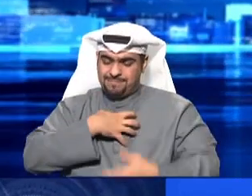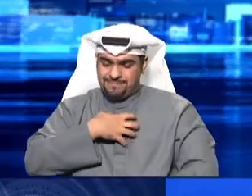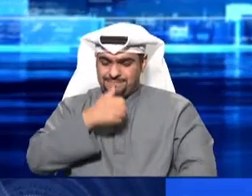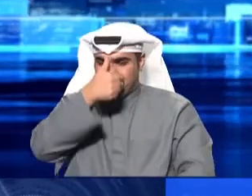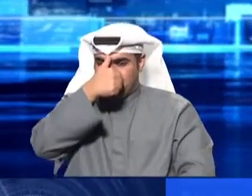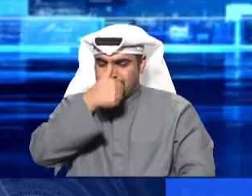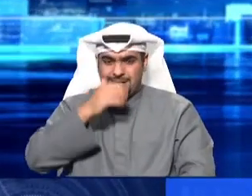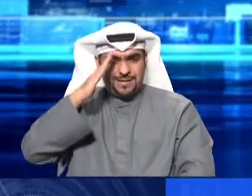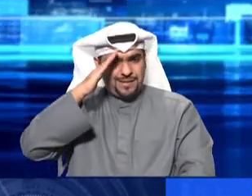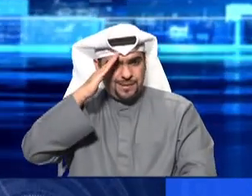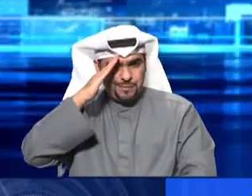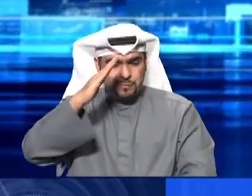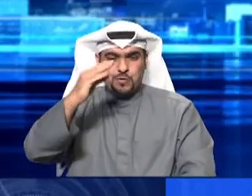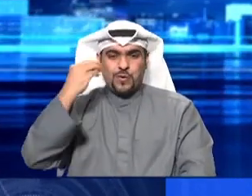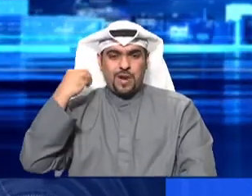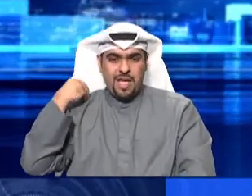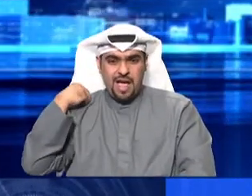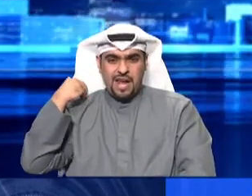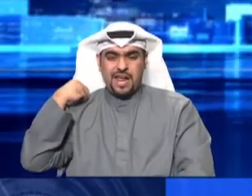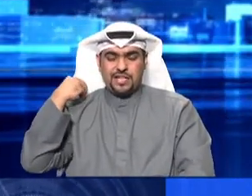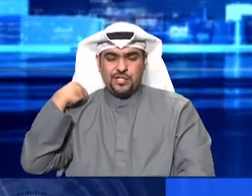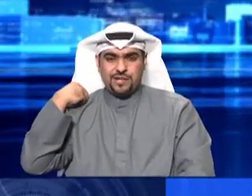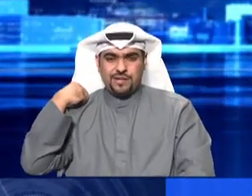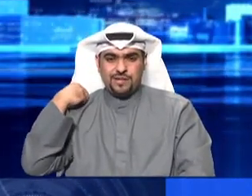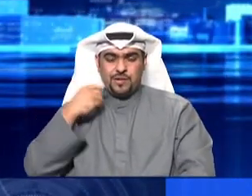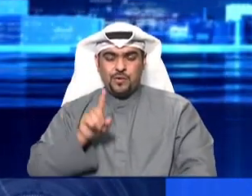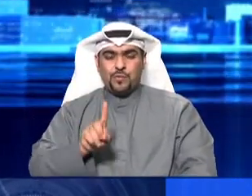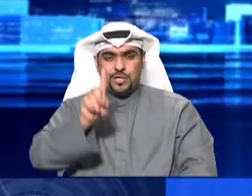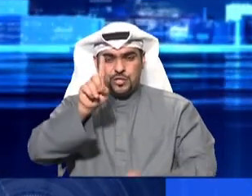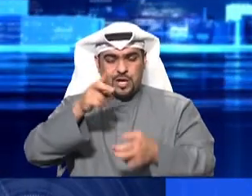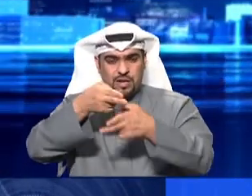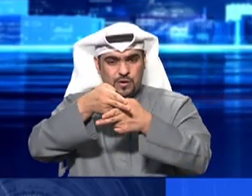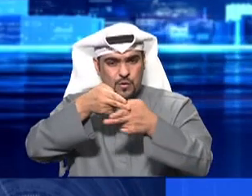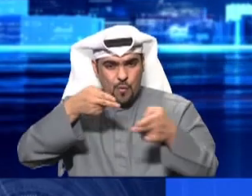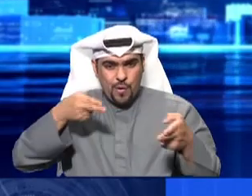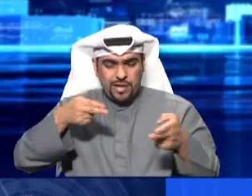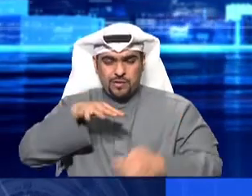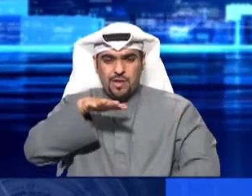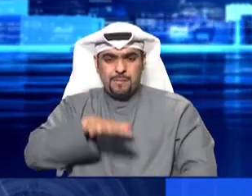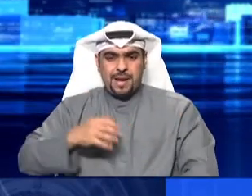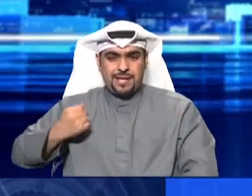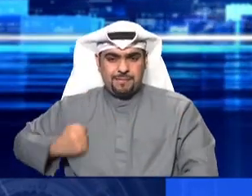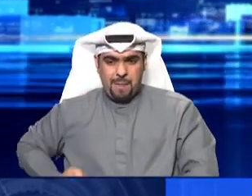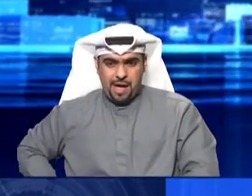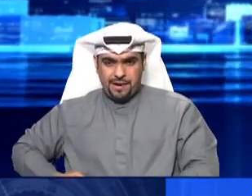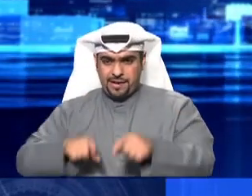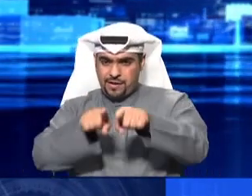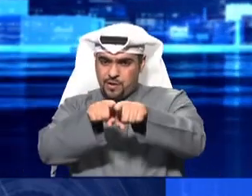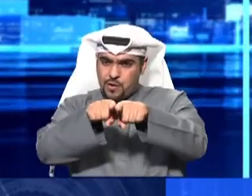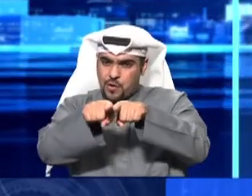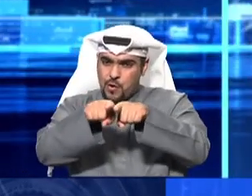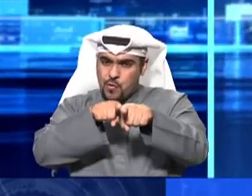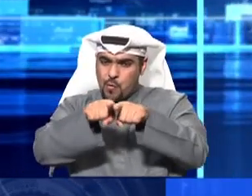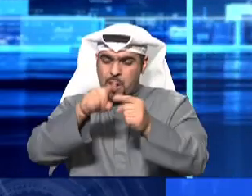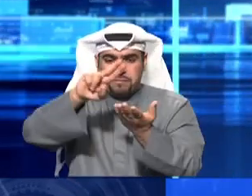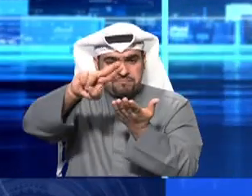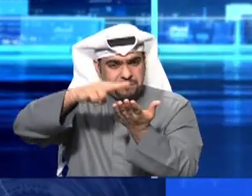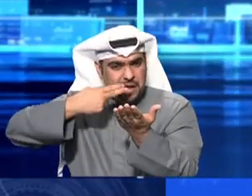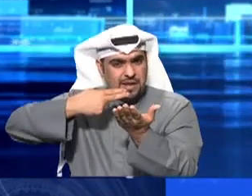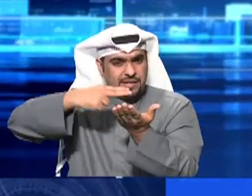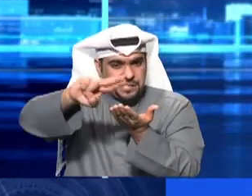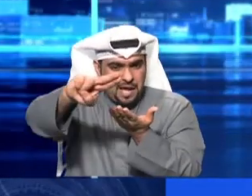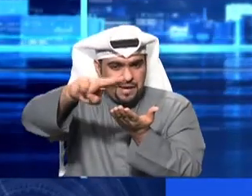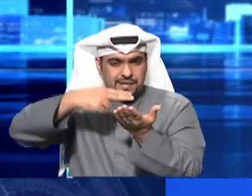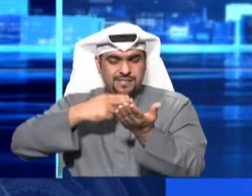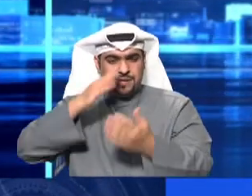الأمير سلمان بن حمد الخليفة ولي العهد رئيس مجلس الوزراء بمملكة البحرين الشقيقة من خالص